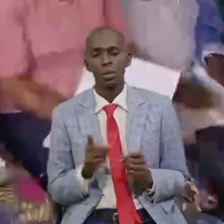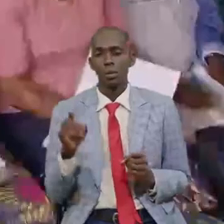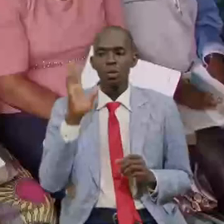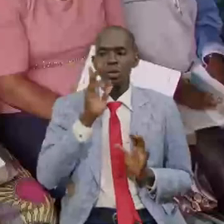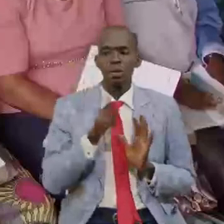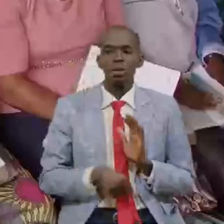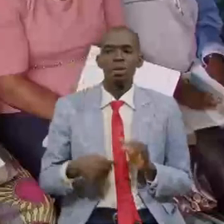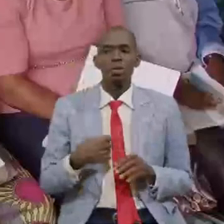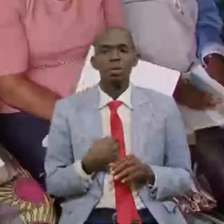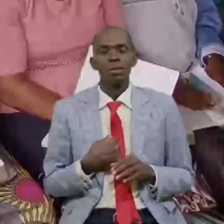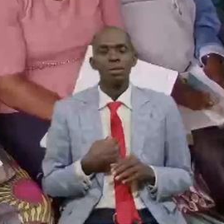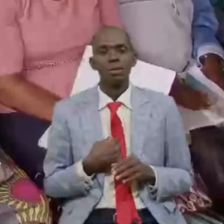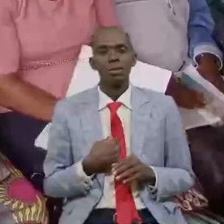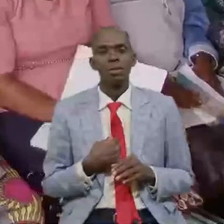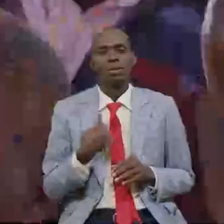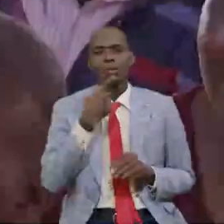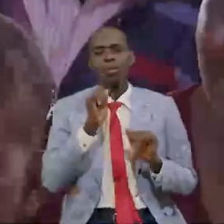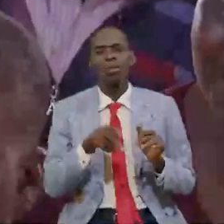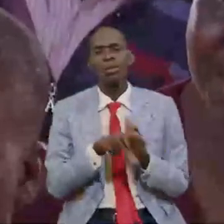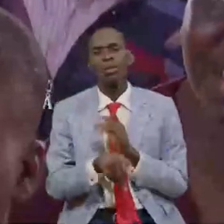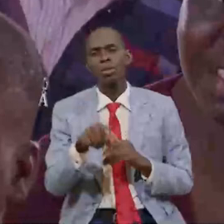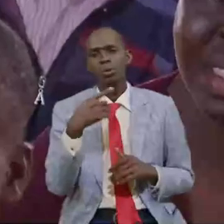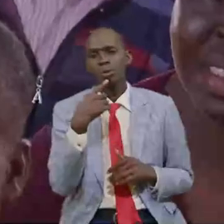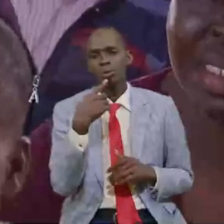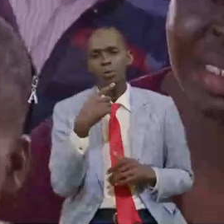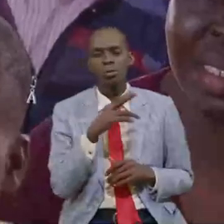tuer. Qui peut te tuer?